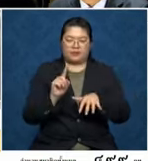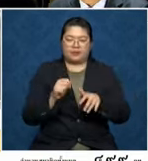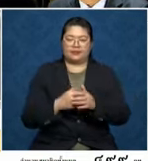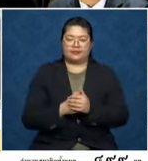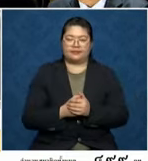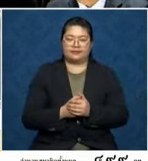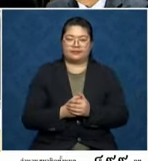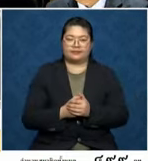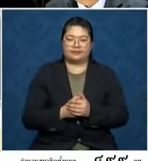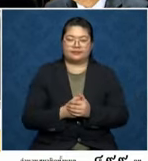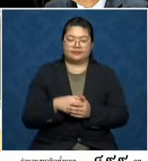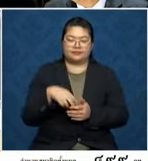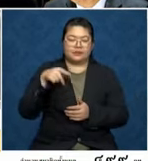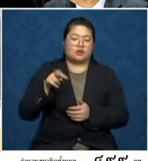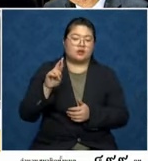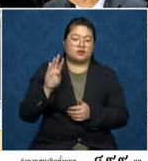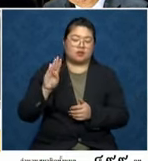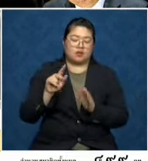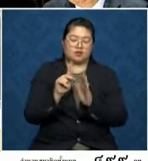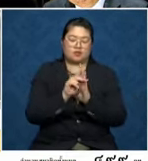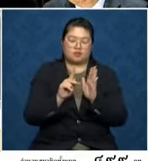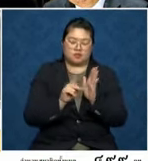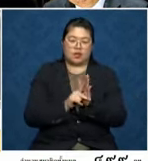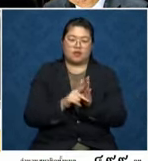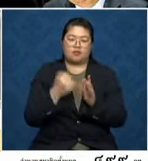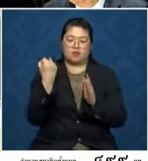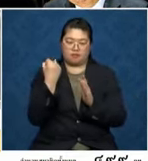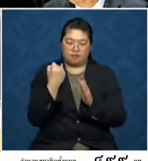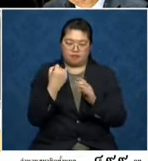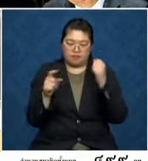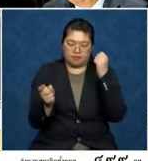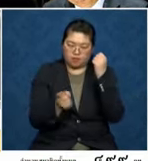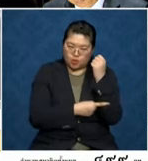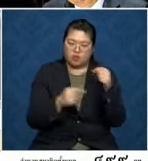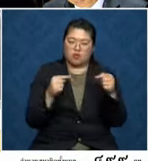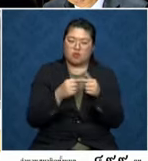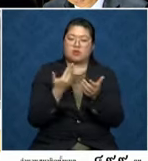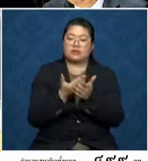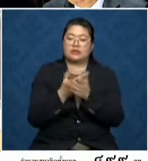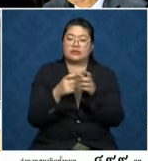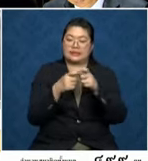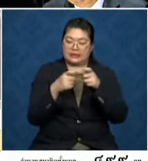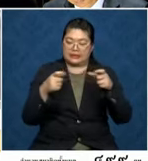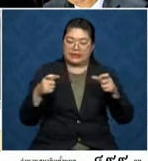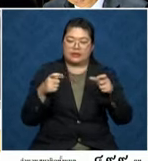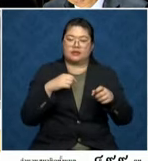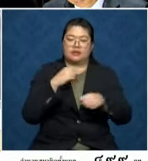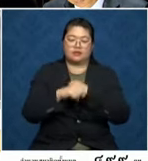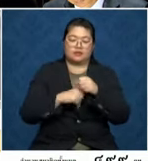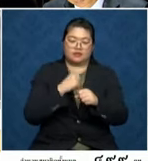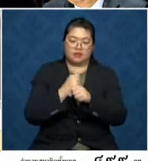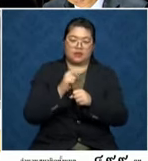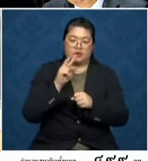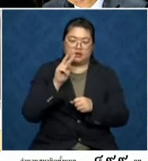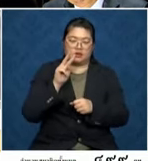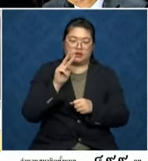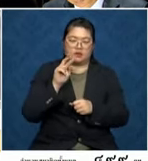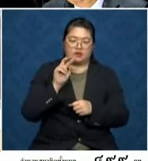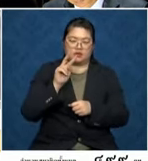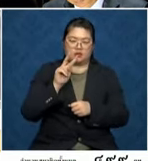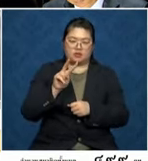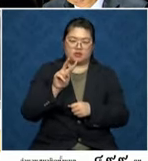บัญญัติว่าด้วยความผิดอันเกิดจากการใช้เช็คตั้งแต่ปีพ.ศ.